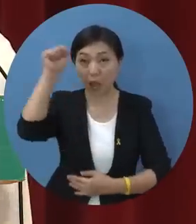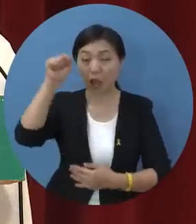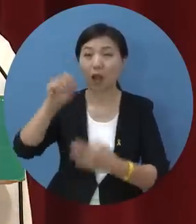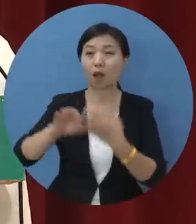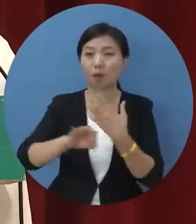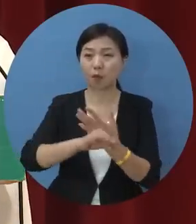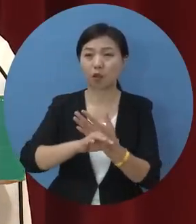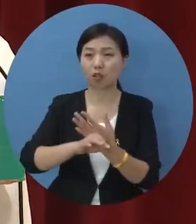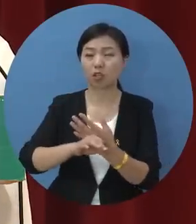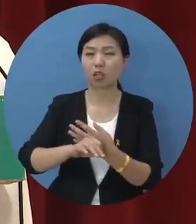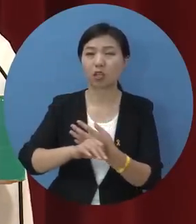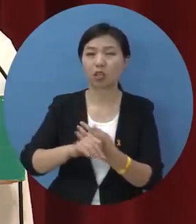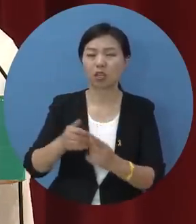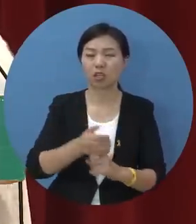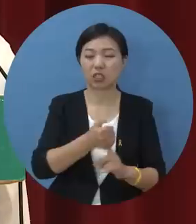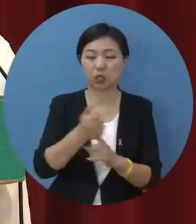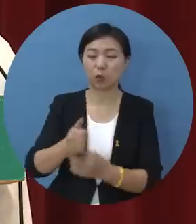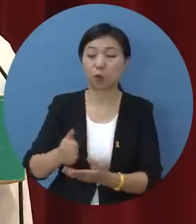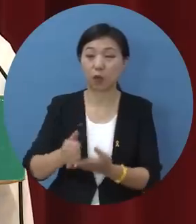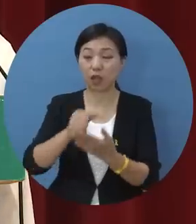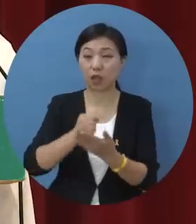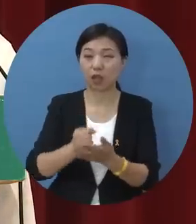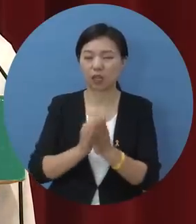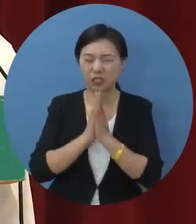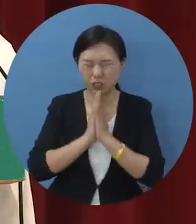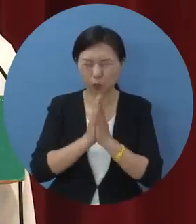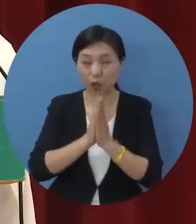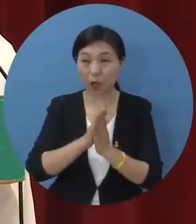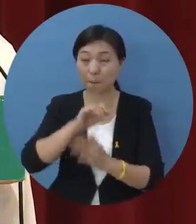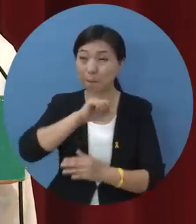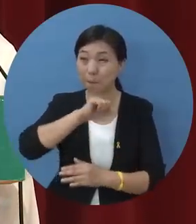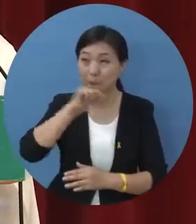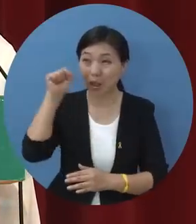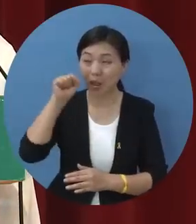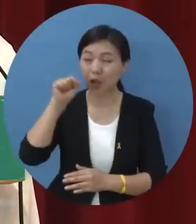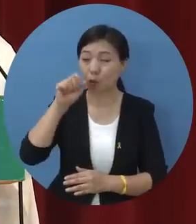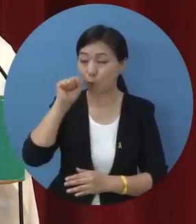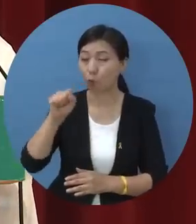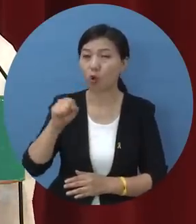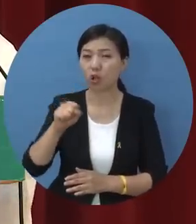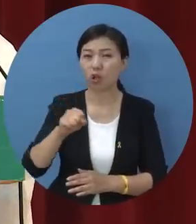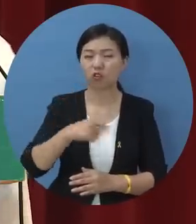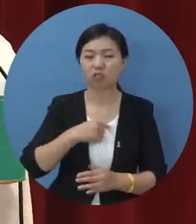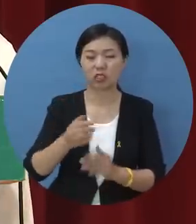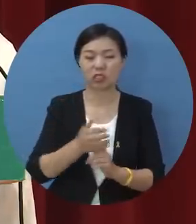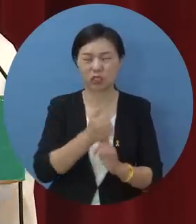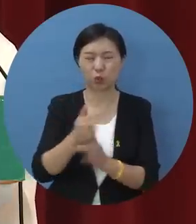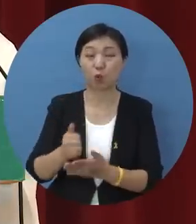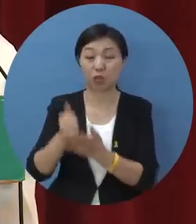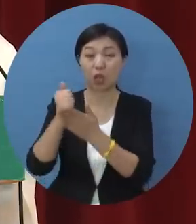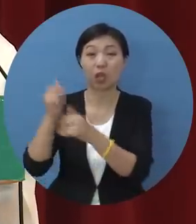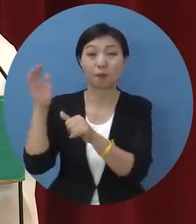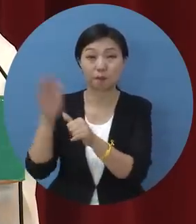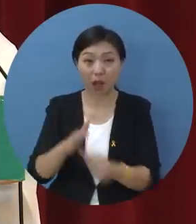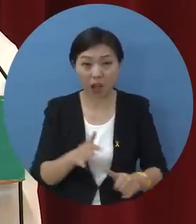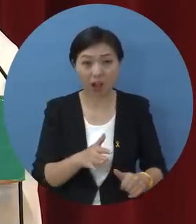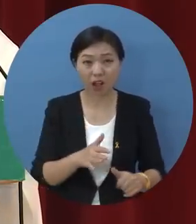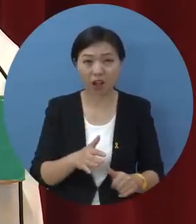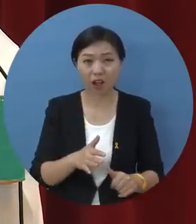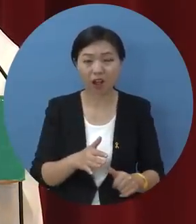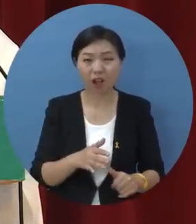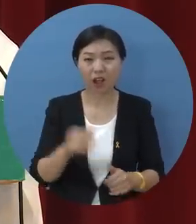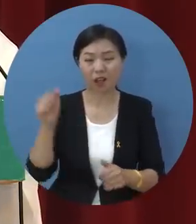기도가 성취돼서 좋고, 재수 없이 기도가 성취가 안 되고, 우리 딸이 걸리면 기도가 성취 안 돼도